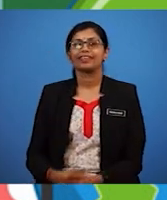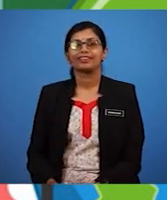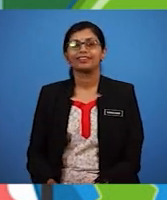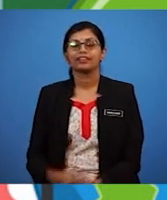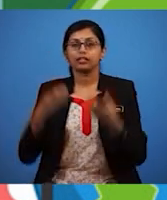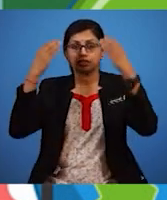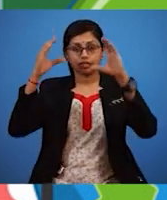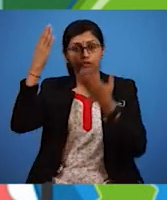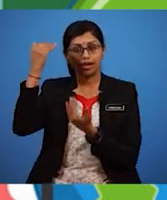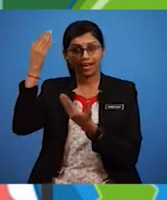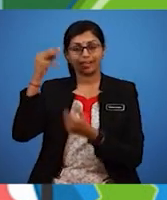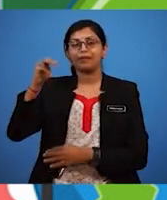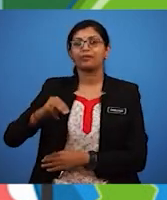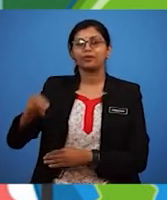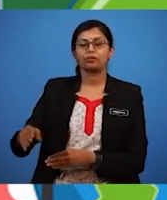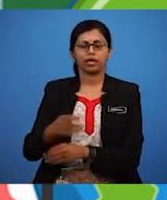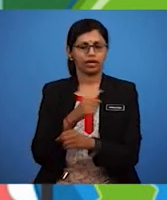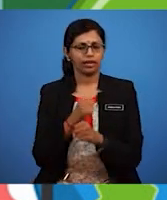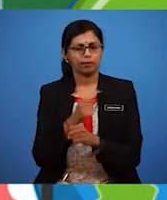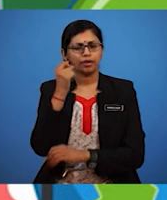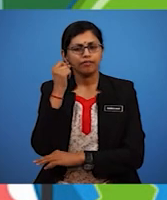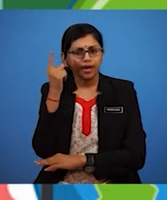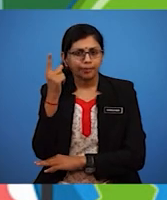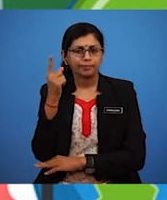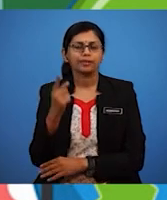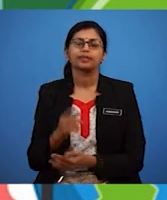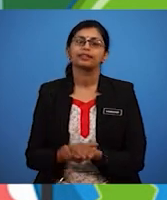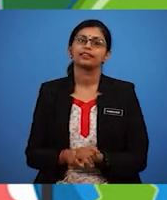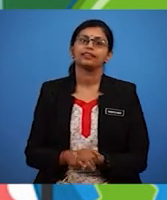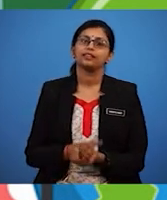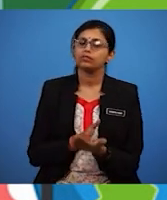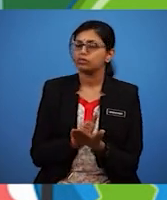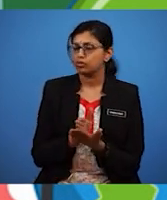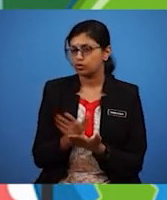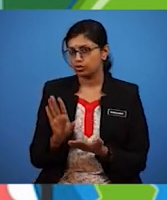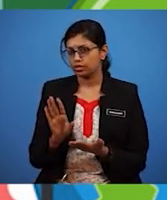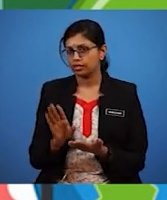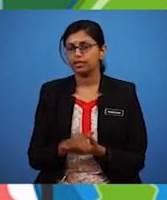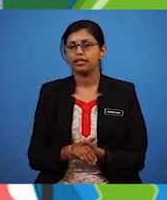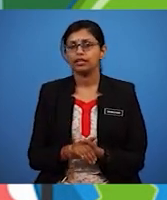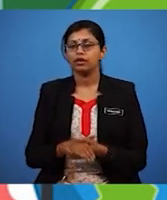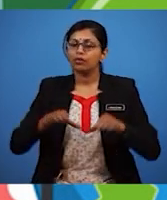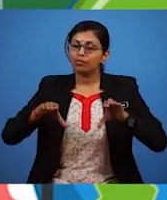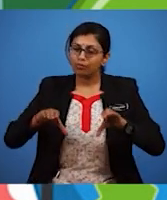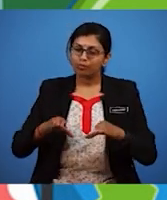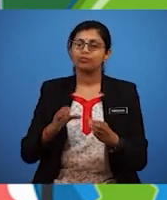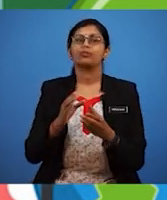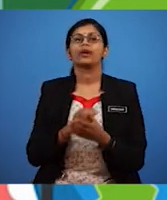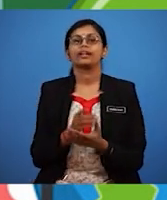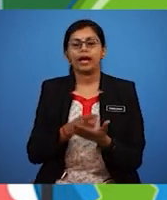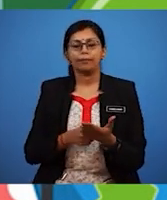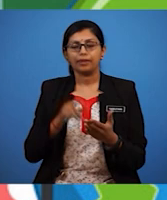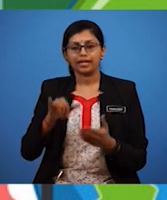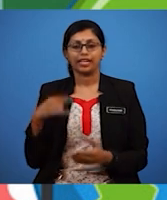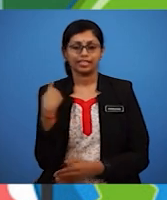Cikgu harap murid-murid dapat memahaminya. dan seterusnya mengaplikasikan